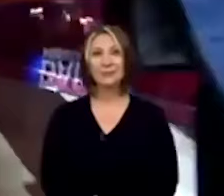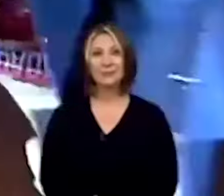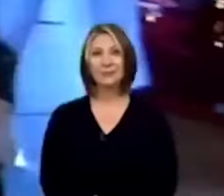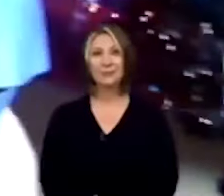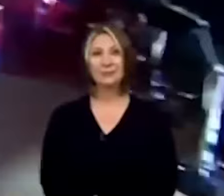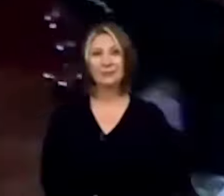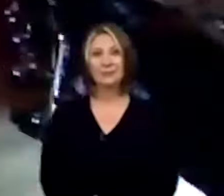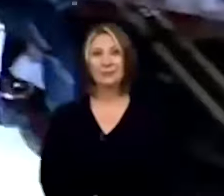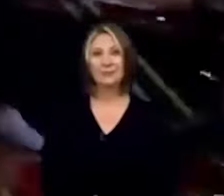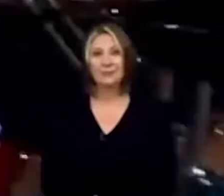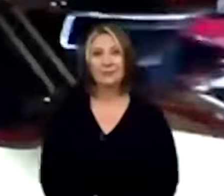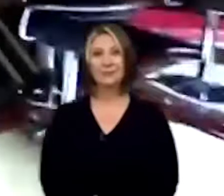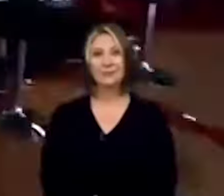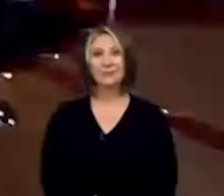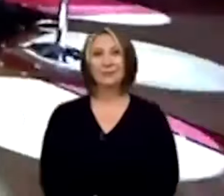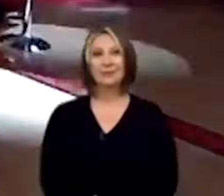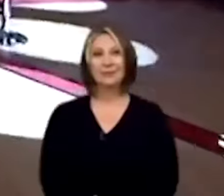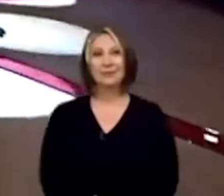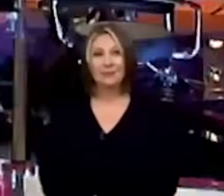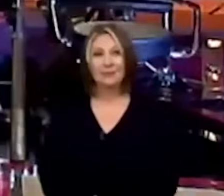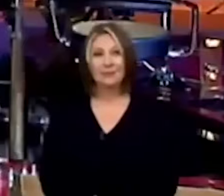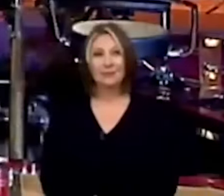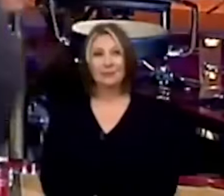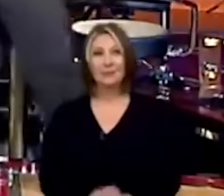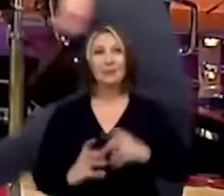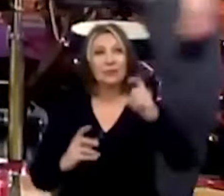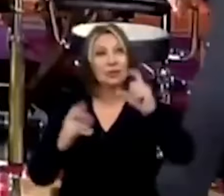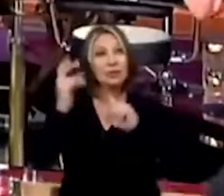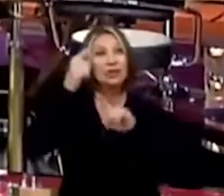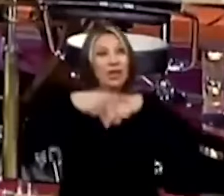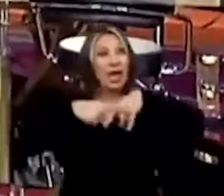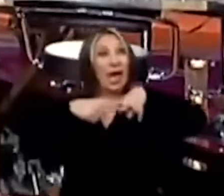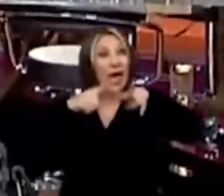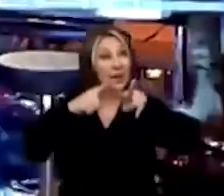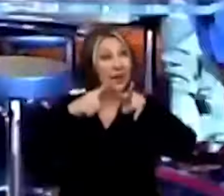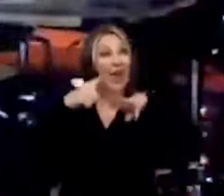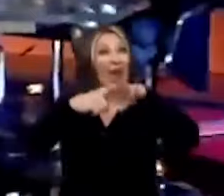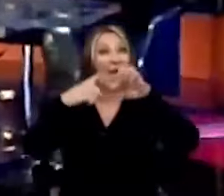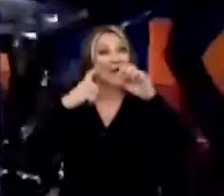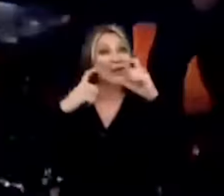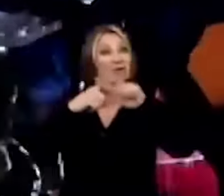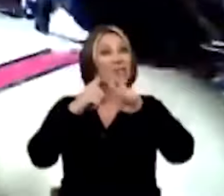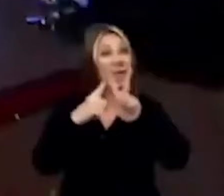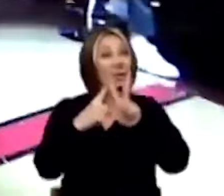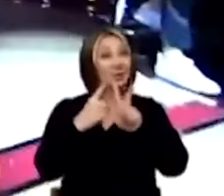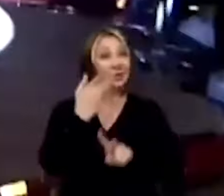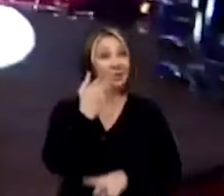Barış'cığım hoş geldin. Lütfen buyurun. Cihan Ercan.